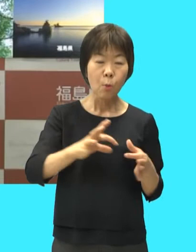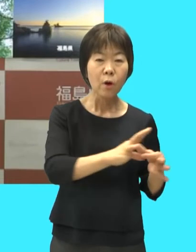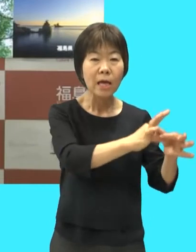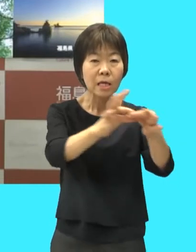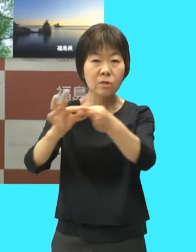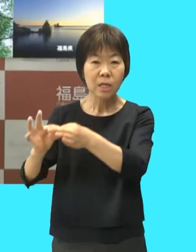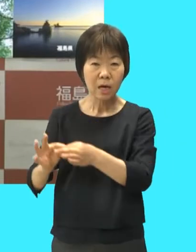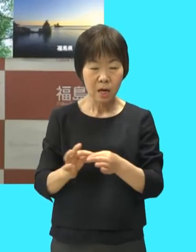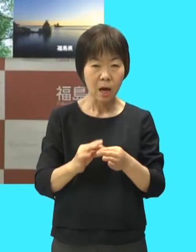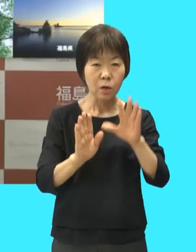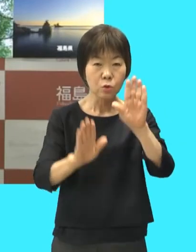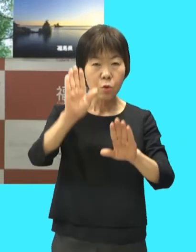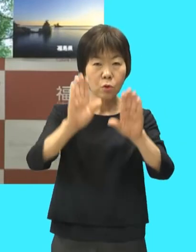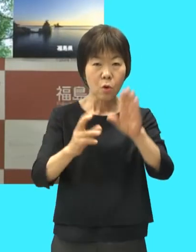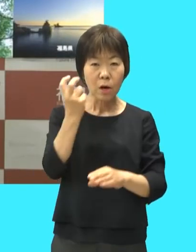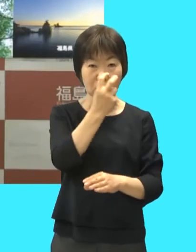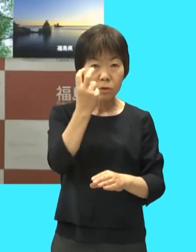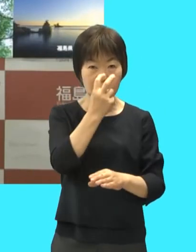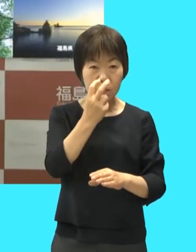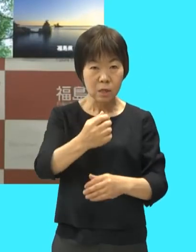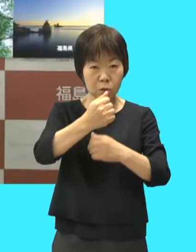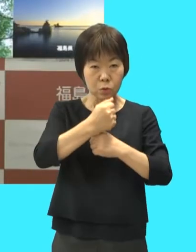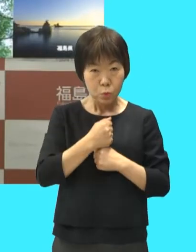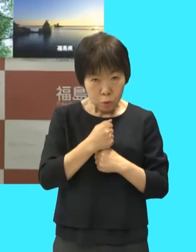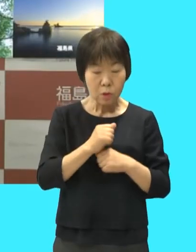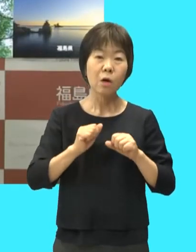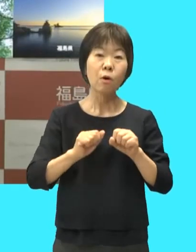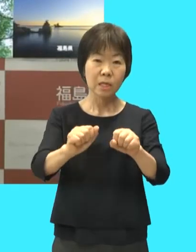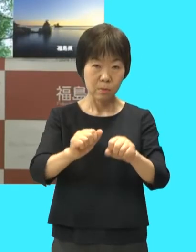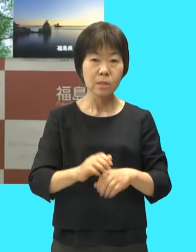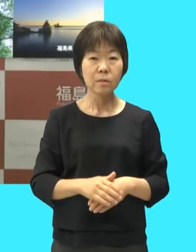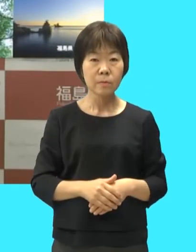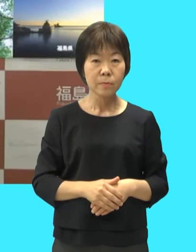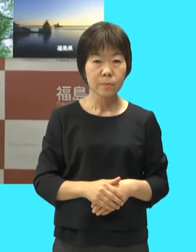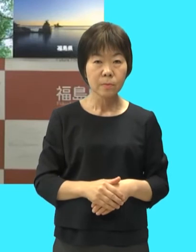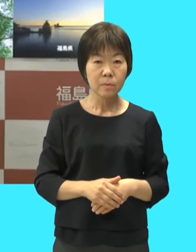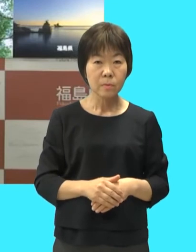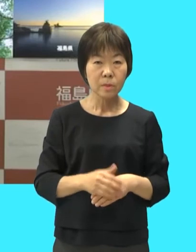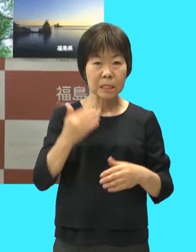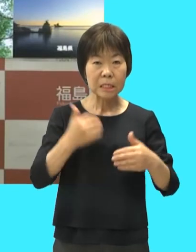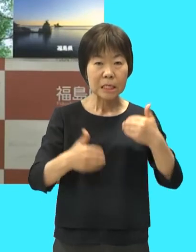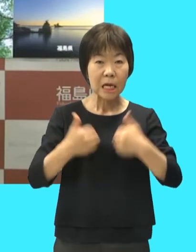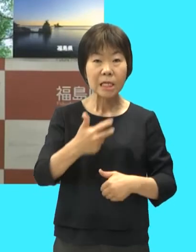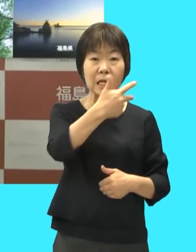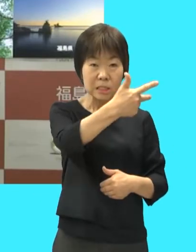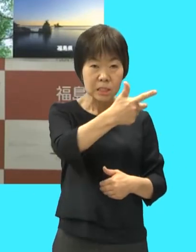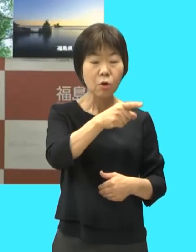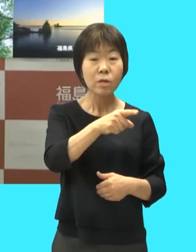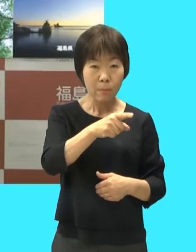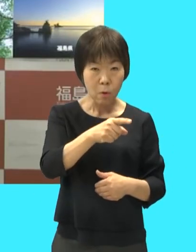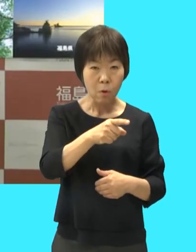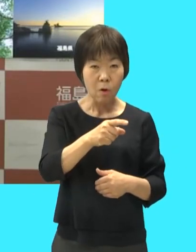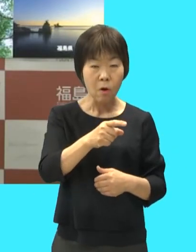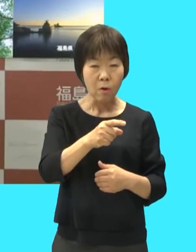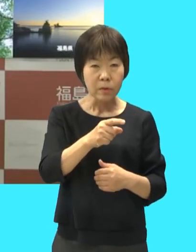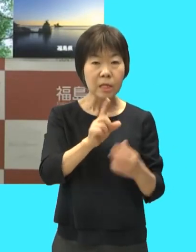現在状況確認に細心の注意を払っているところでございます。北方市においてもそういった